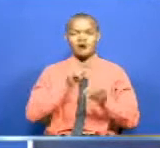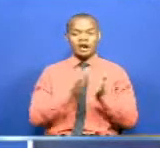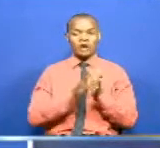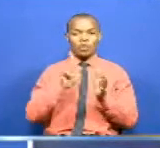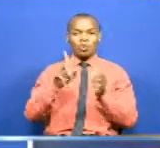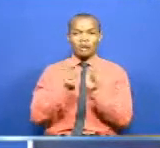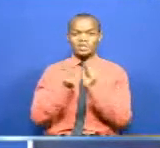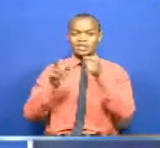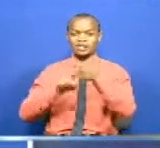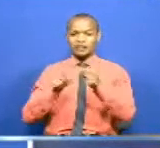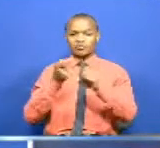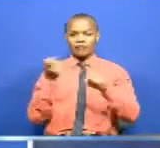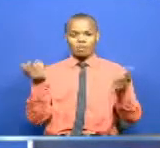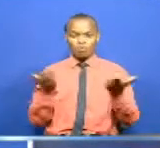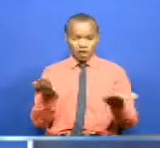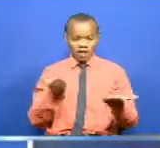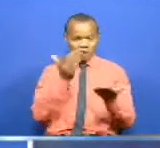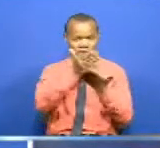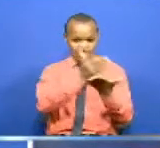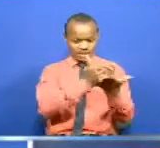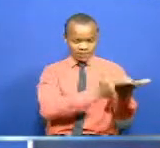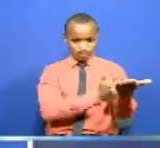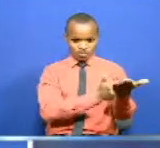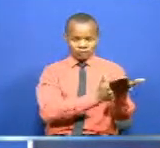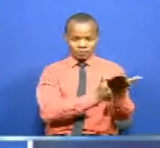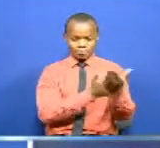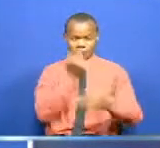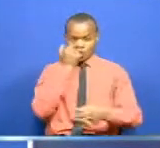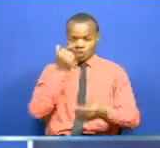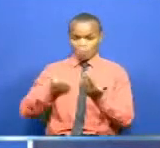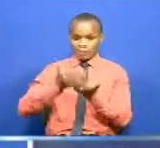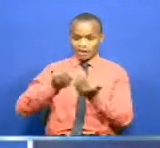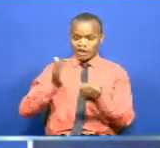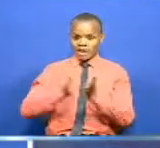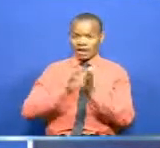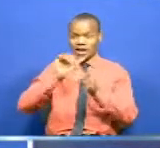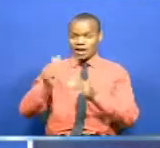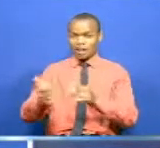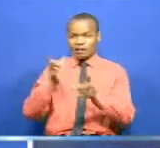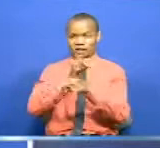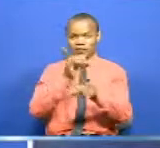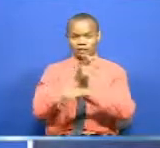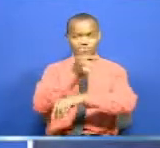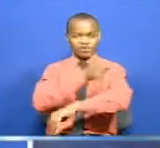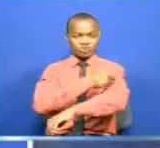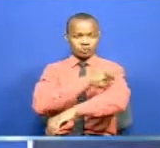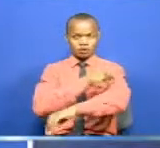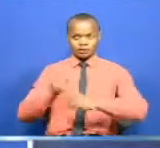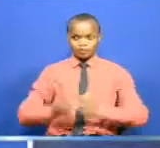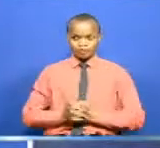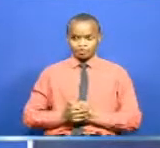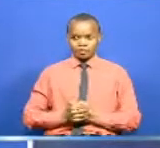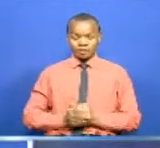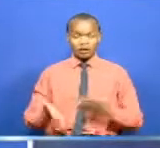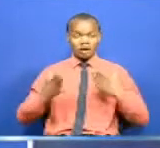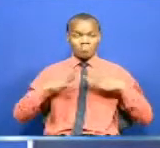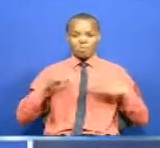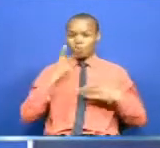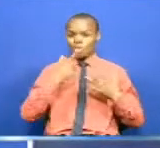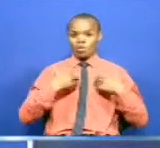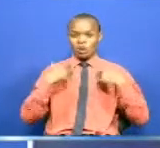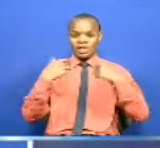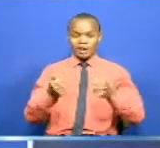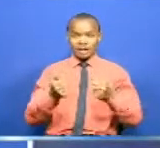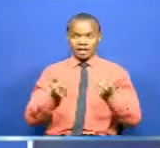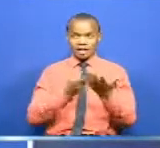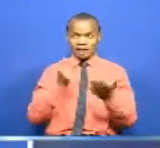wagonjwa waliokuwa kihudumiwa nyumbani na wengine wakitoka katika hospitali mbalimbali nchini. Idadi jumla waliopata nafuu ni watu